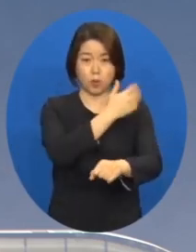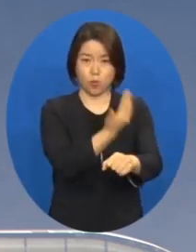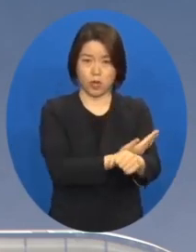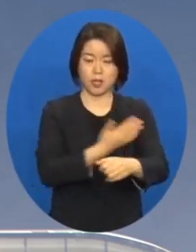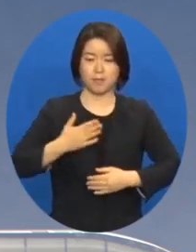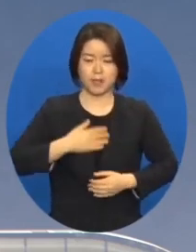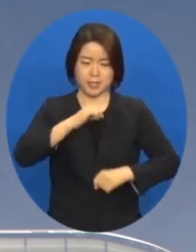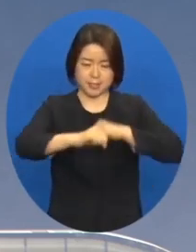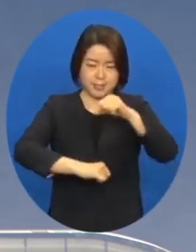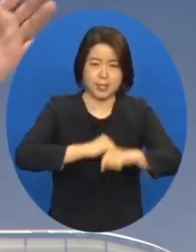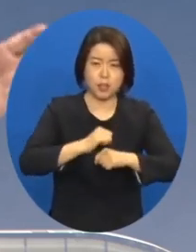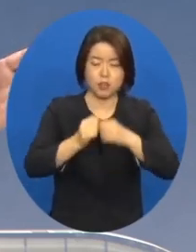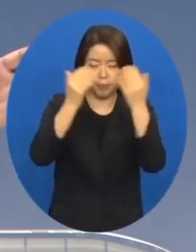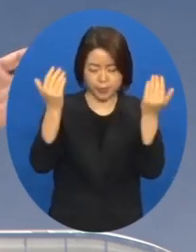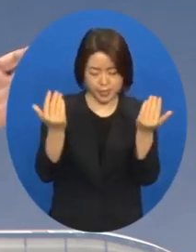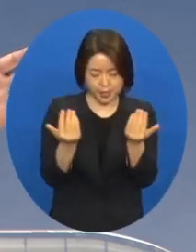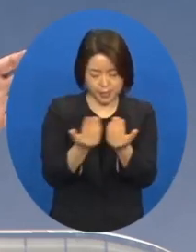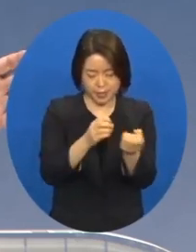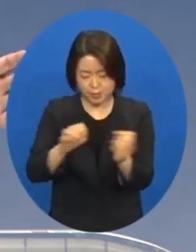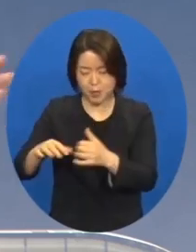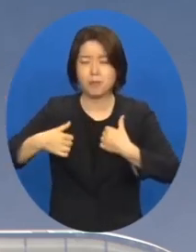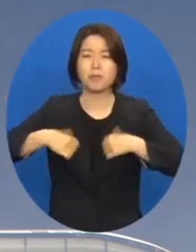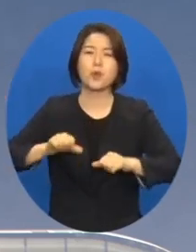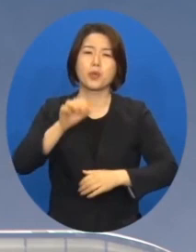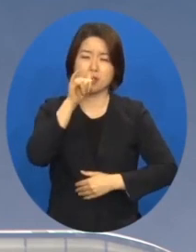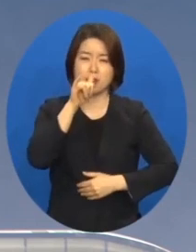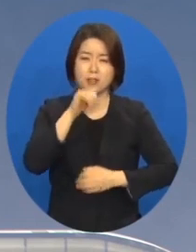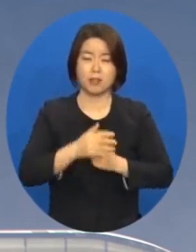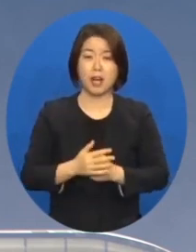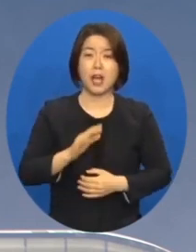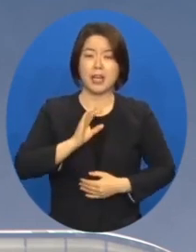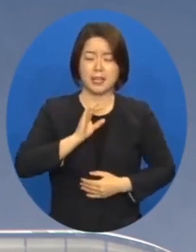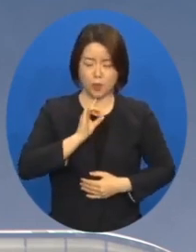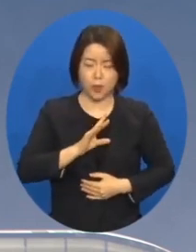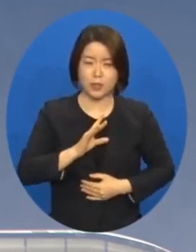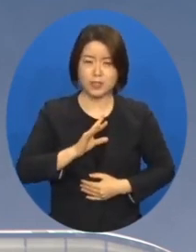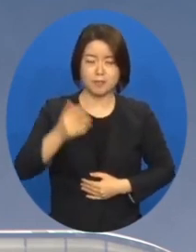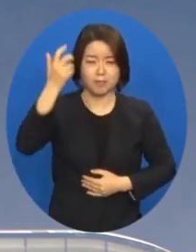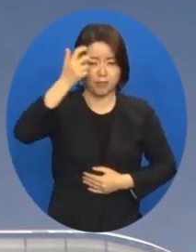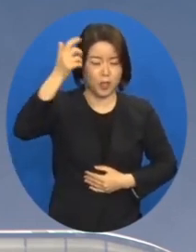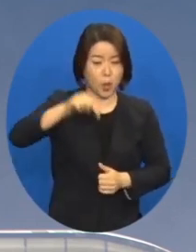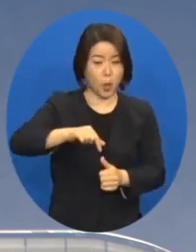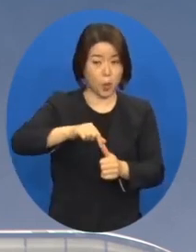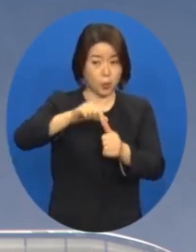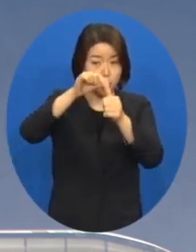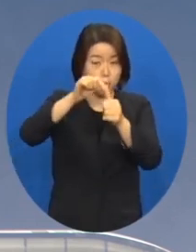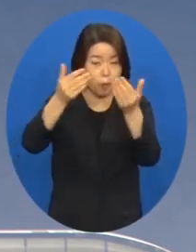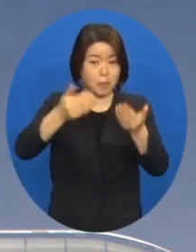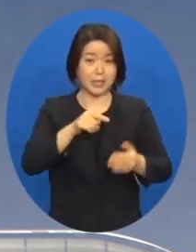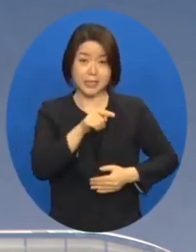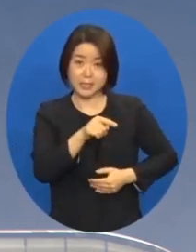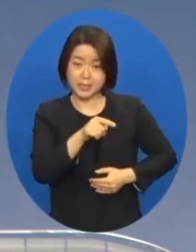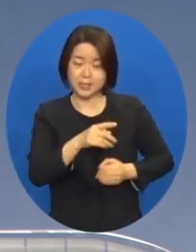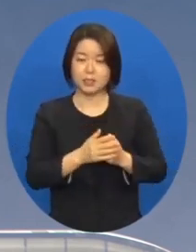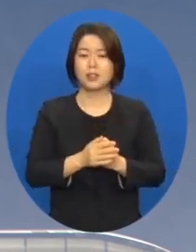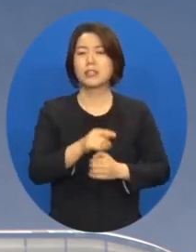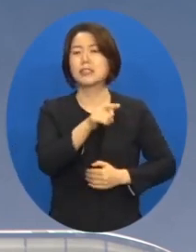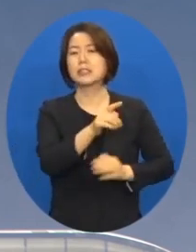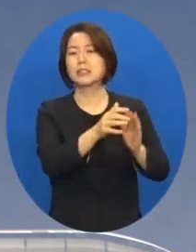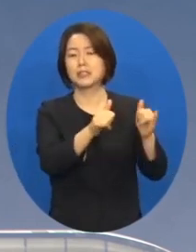내 자유를 다 포기했습니다. 저는 오직 영원히 구원받는 것을 위해서 그 사람의 종이